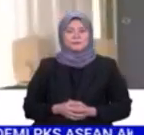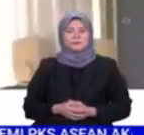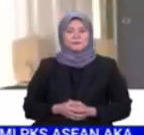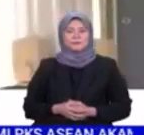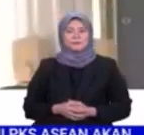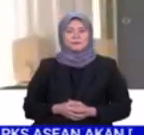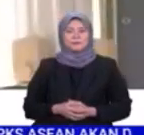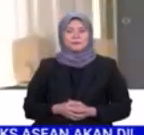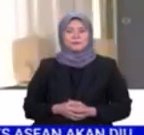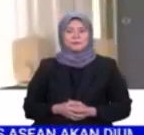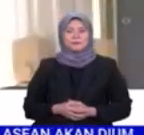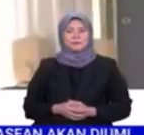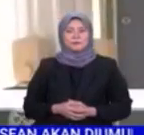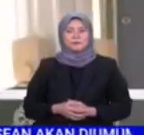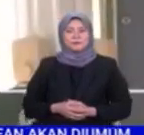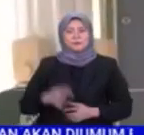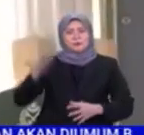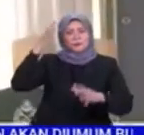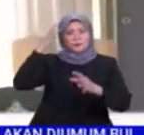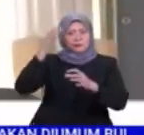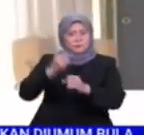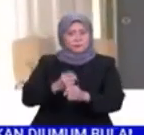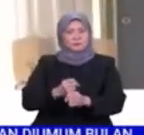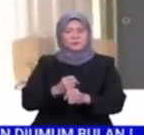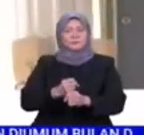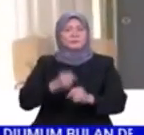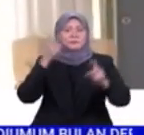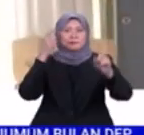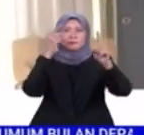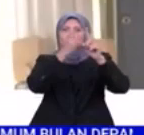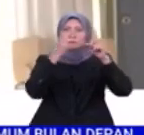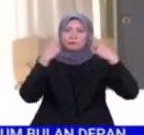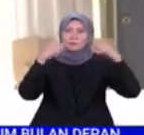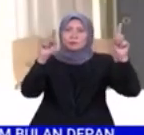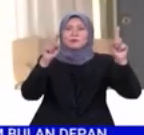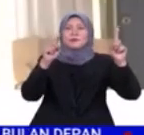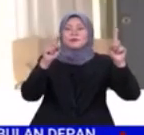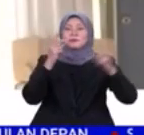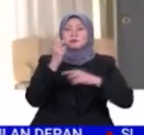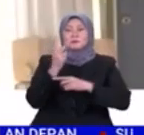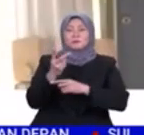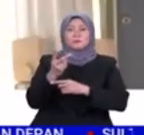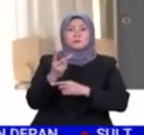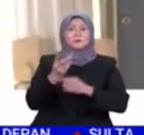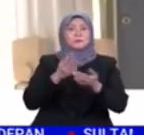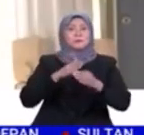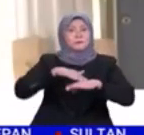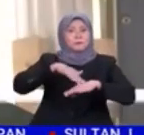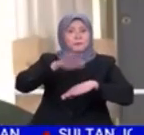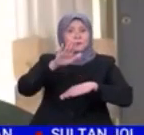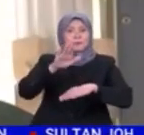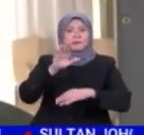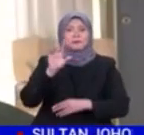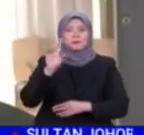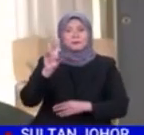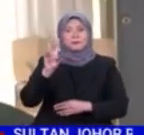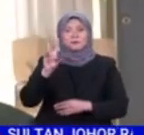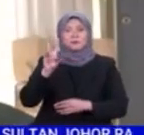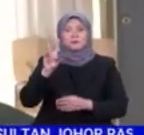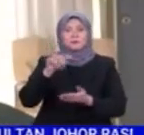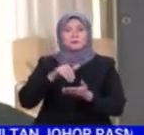Kementerian amat yakin sasaran ini akan dapat dicapai berdasarkan kepada pencapaian melebihi 7,000